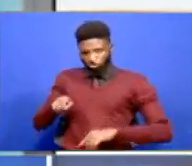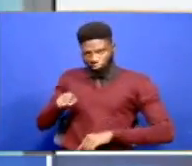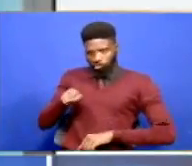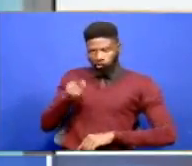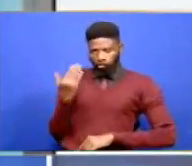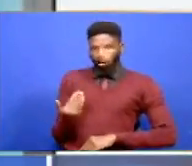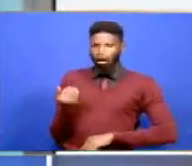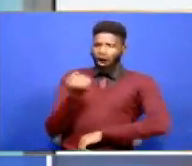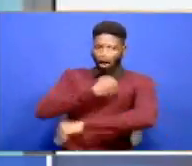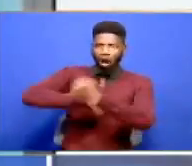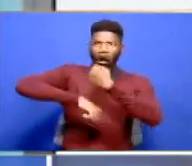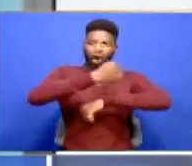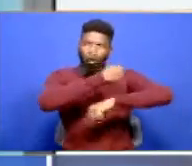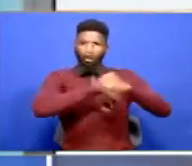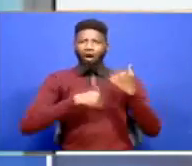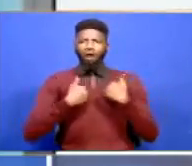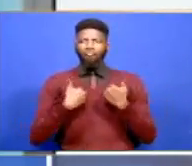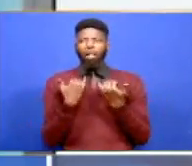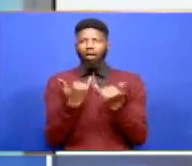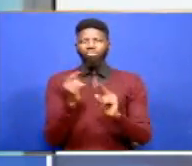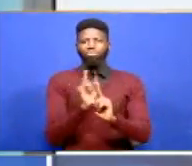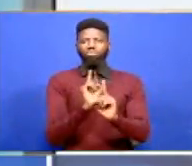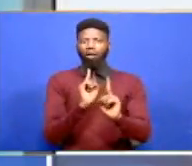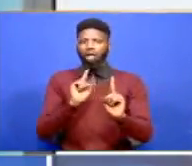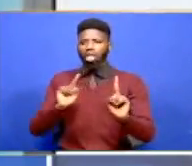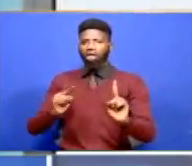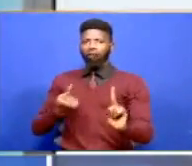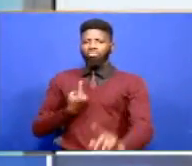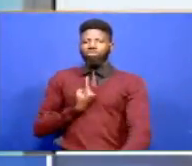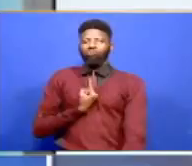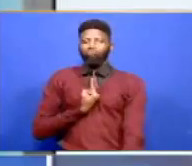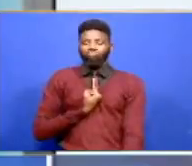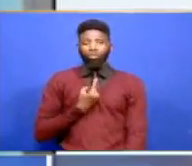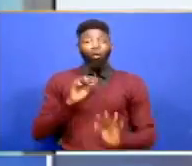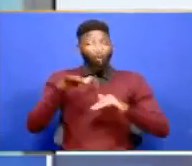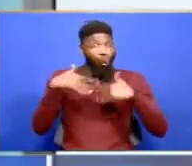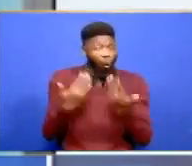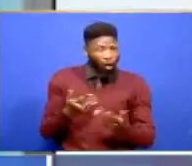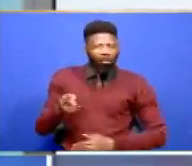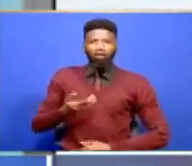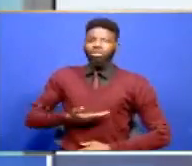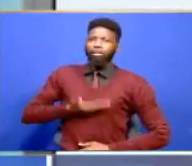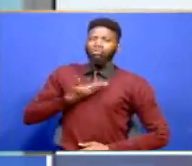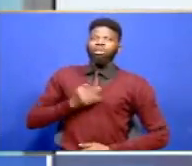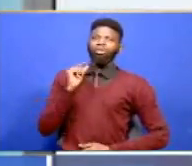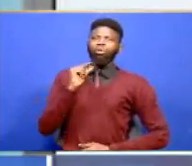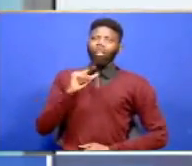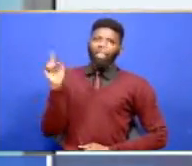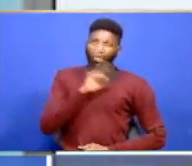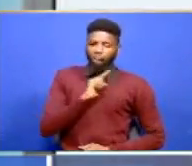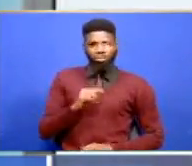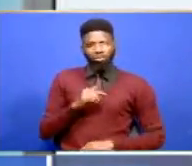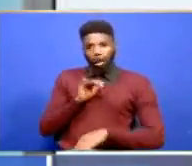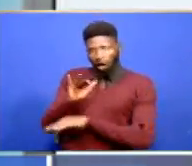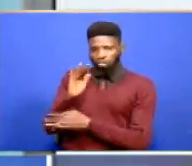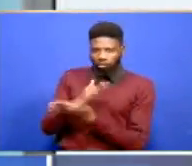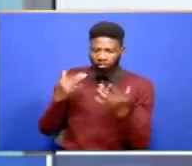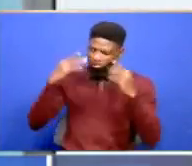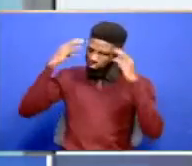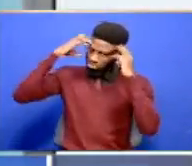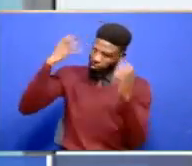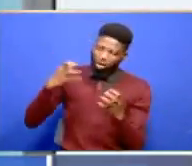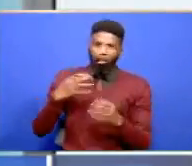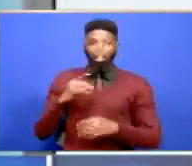hii anakuwa withdrawn. Ama mtoto anakuwa mkali zaidi. Ukimwambia kitu hasikia, anakuwa